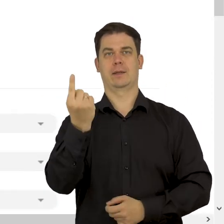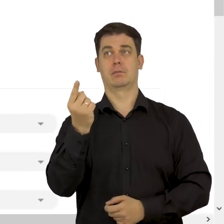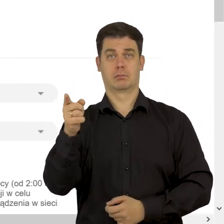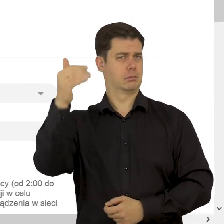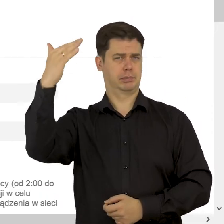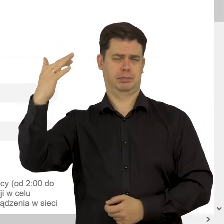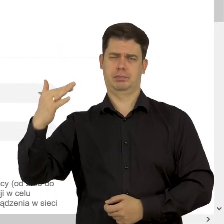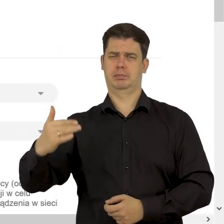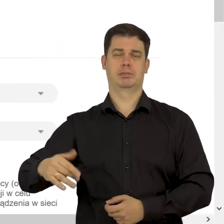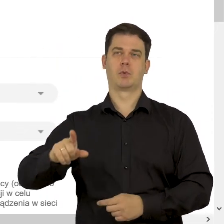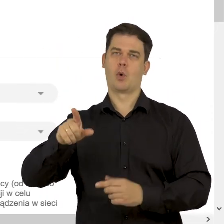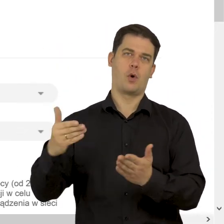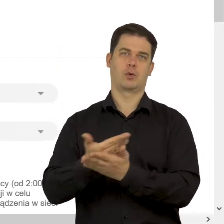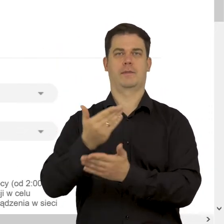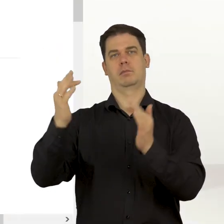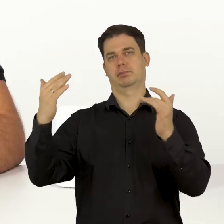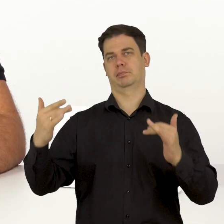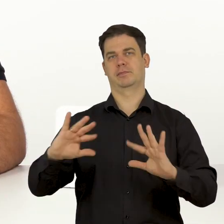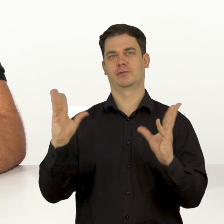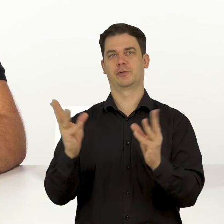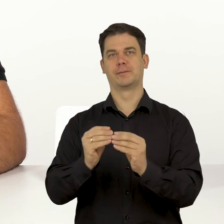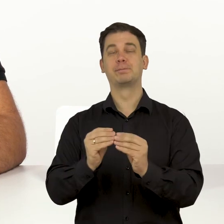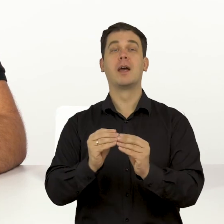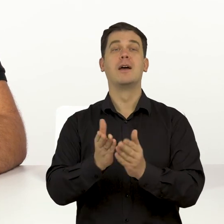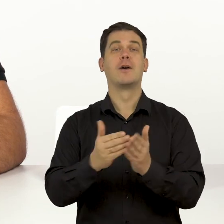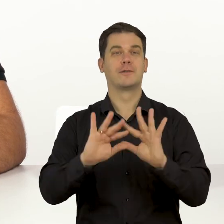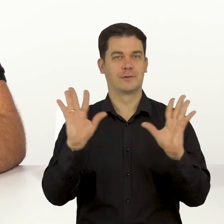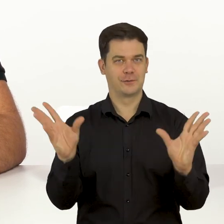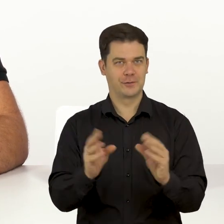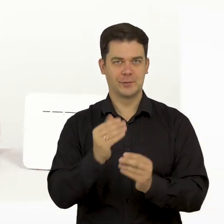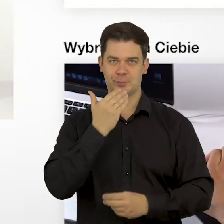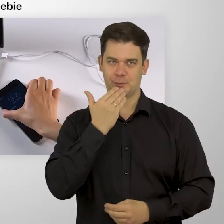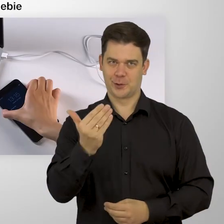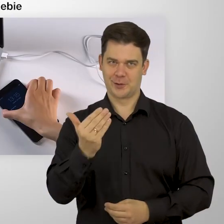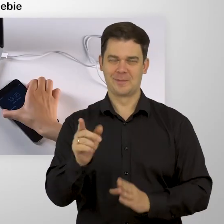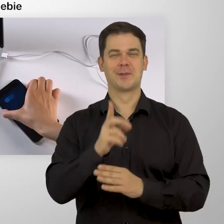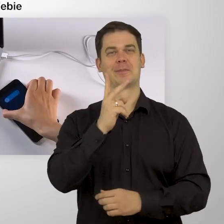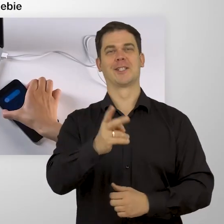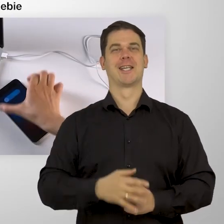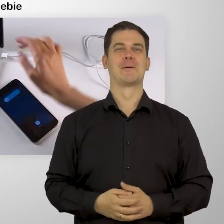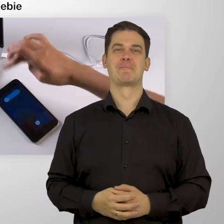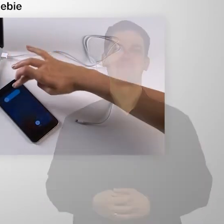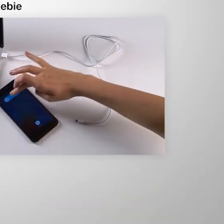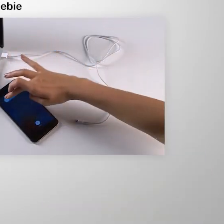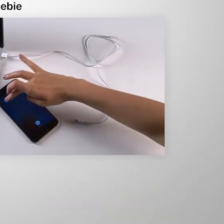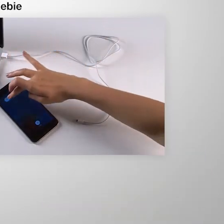192.168.8.1 i wpiszesz ustalone wcześniej hasło. W tym odcinku to wszystko. Dziękuję i do zobaczenia.